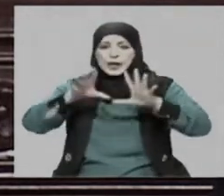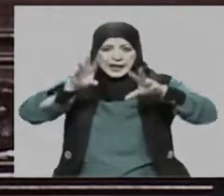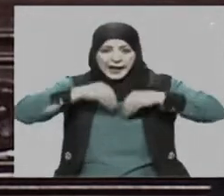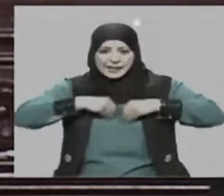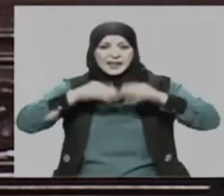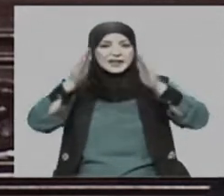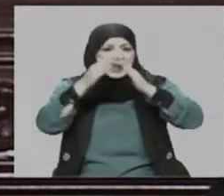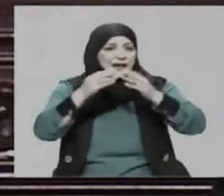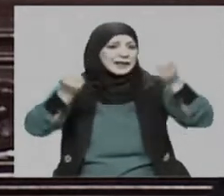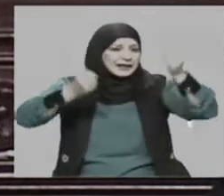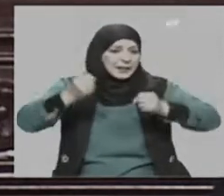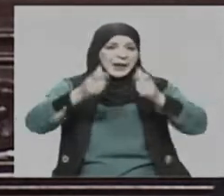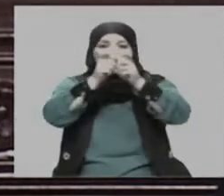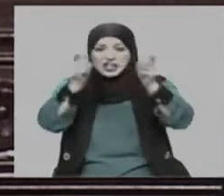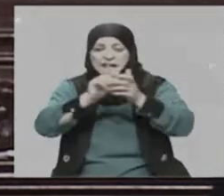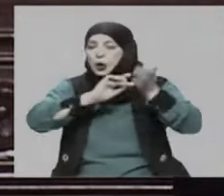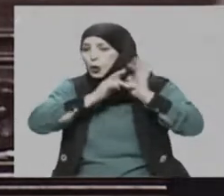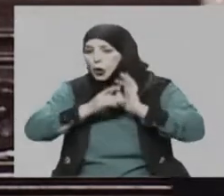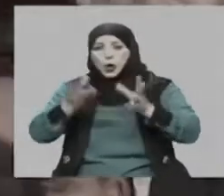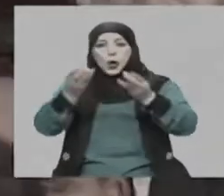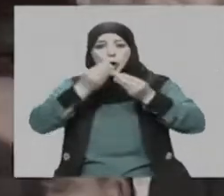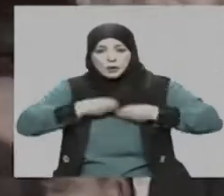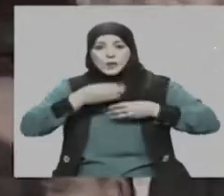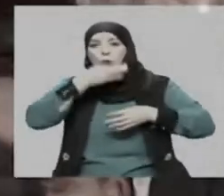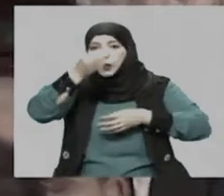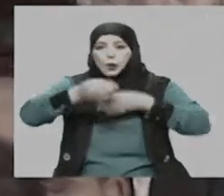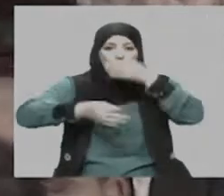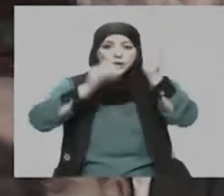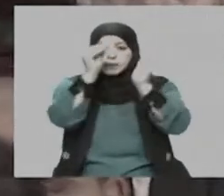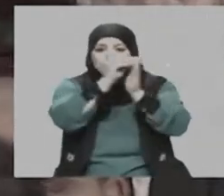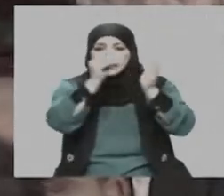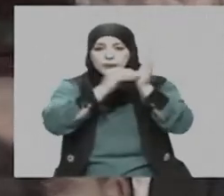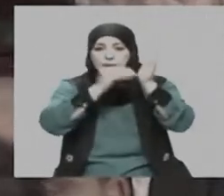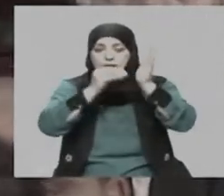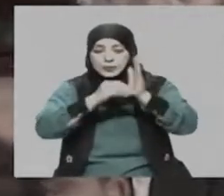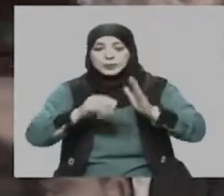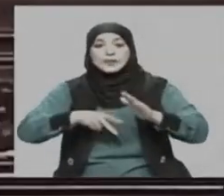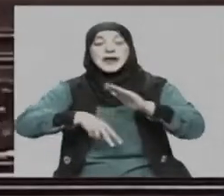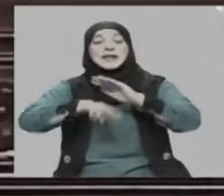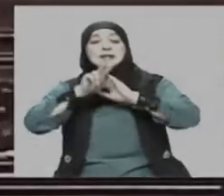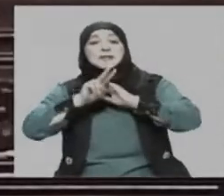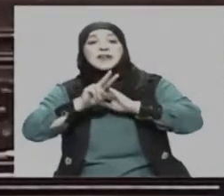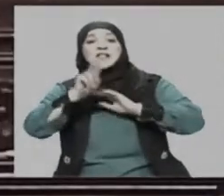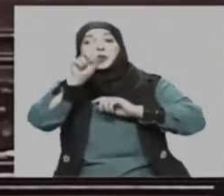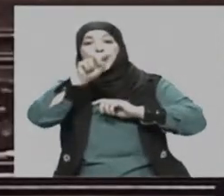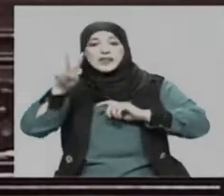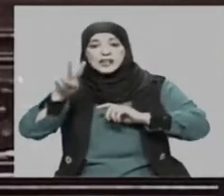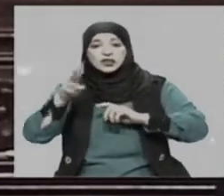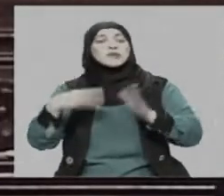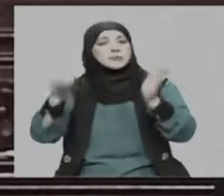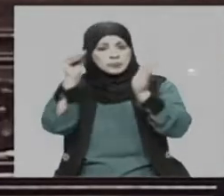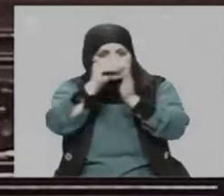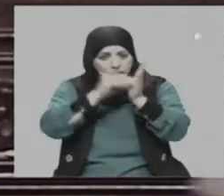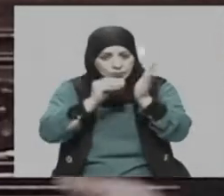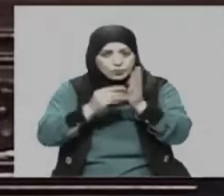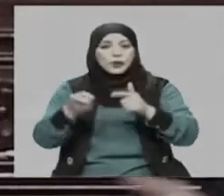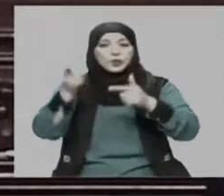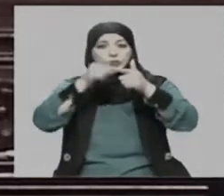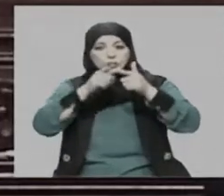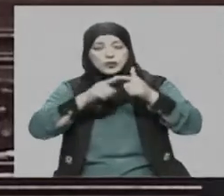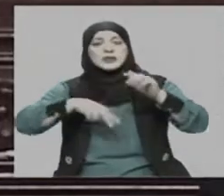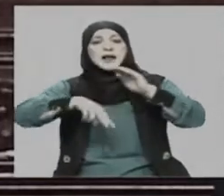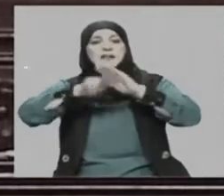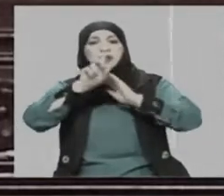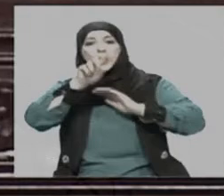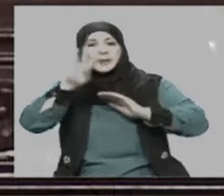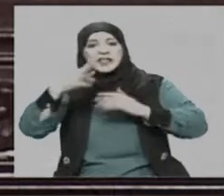متاعي حتى لين مرة من المرات، لأنه أنا مصالح من 2012، صرحت أربع مرات، يعني 2012 كي دخلت و2014 كي خرجت